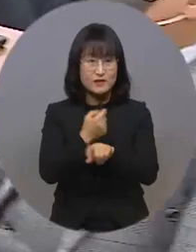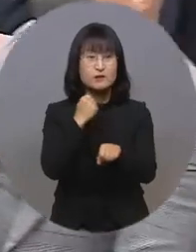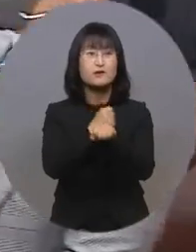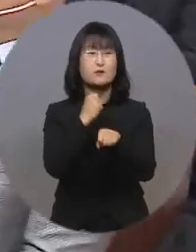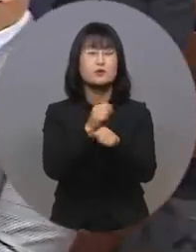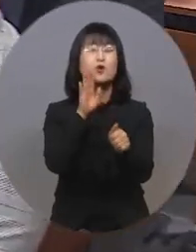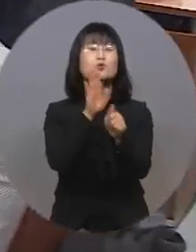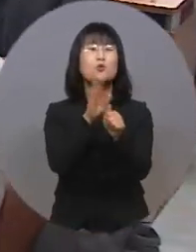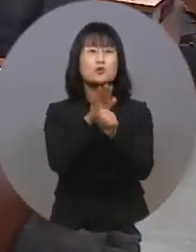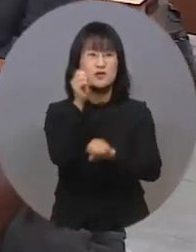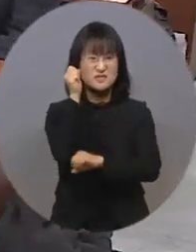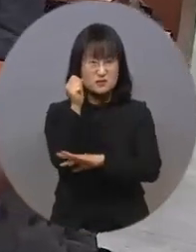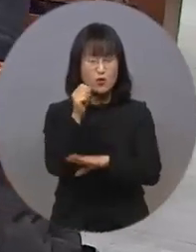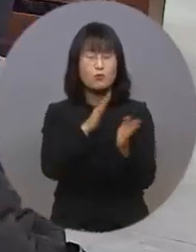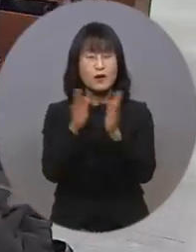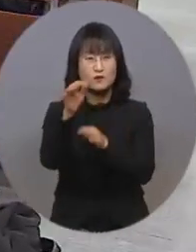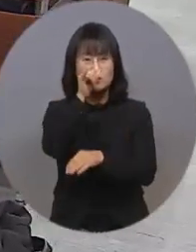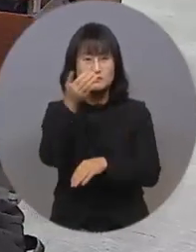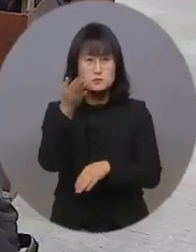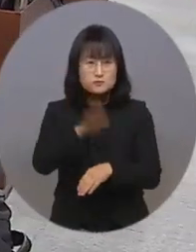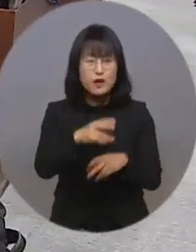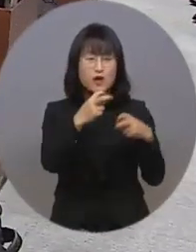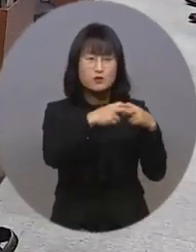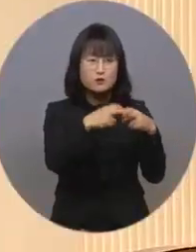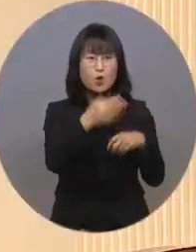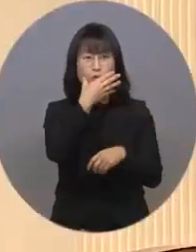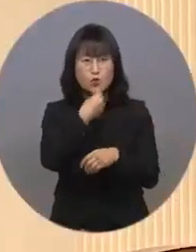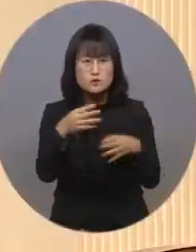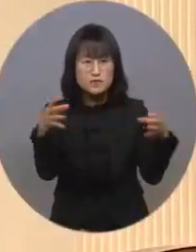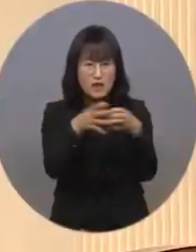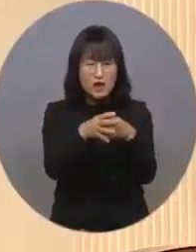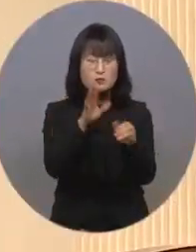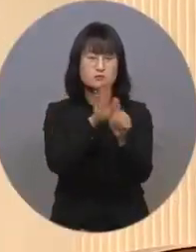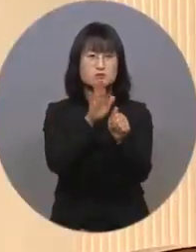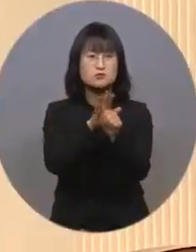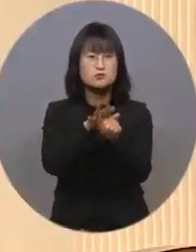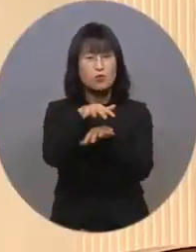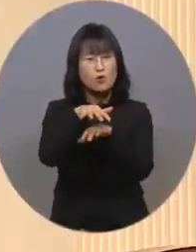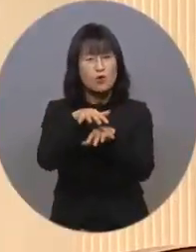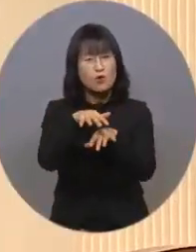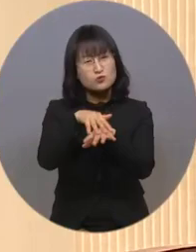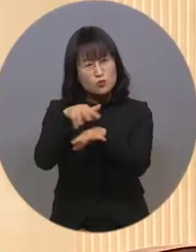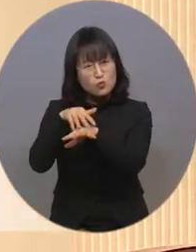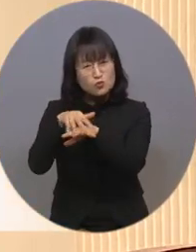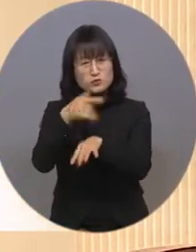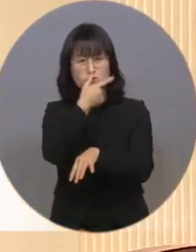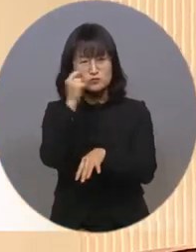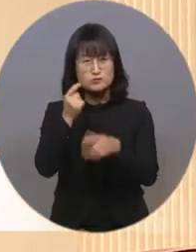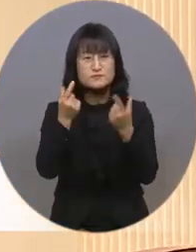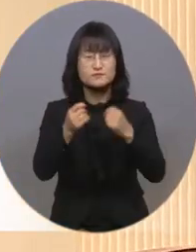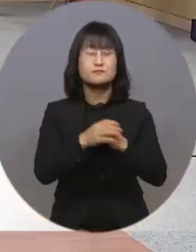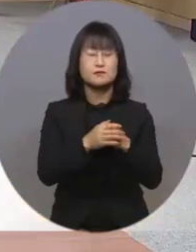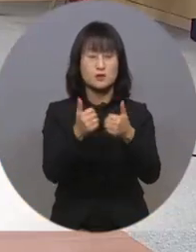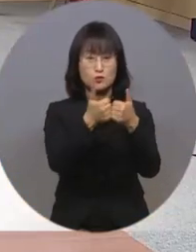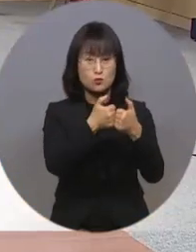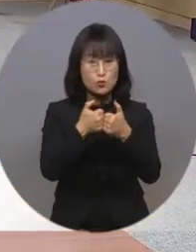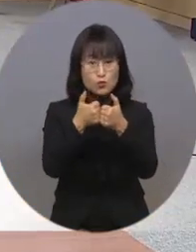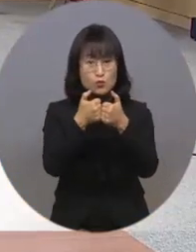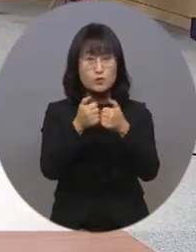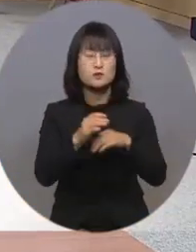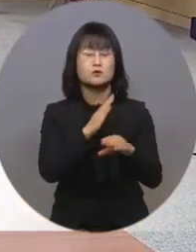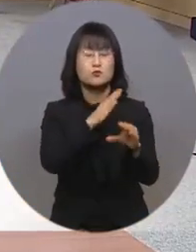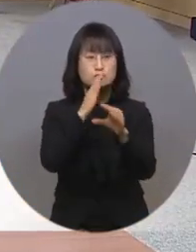근거가 마련됐으나 의료와 복지 전반을 아우르는 지원 체계는 부족한 실정입니다. 이에 토론회에서는